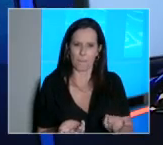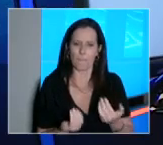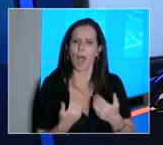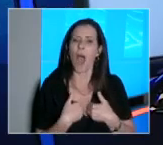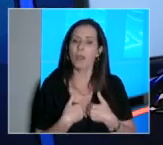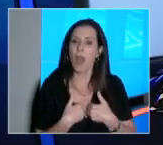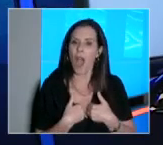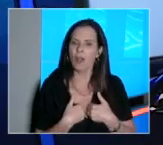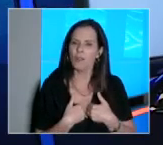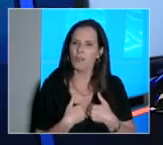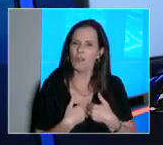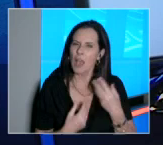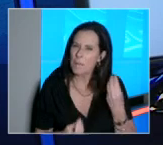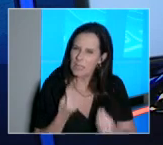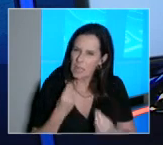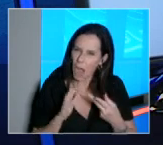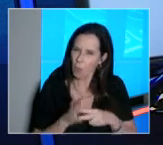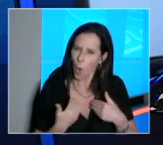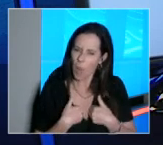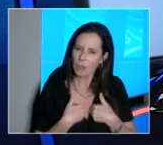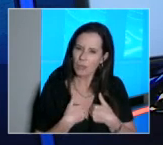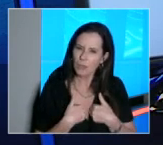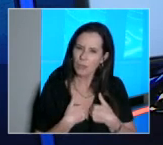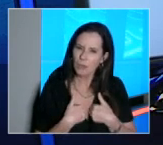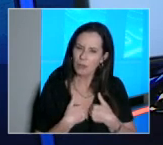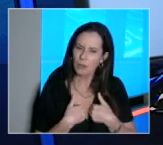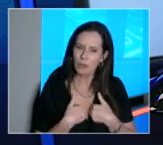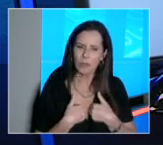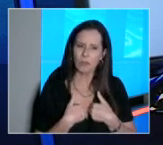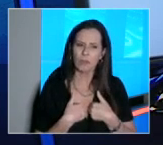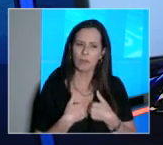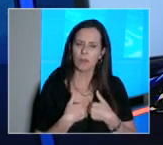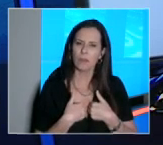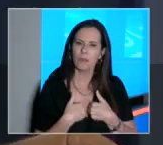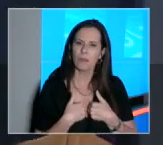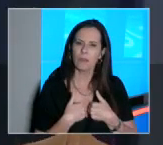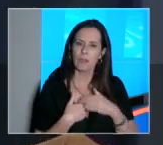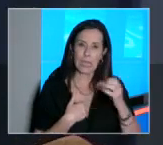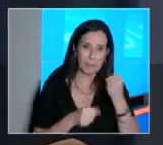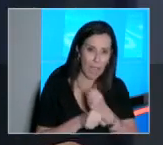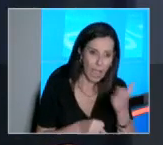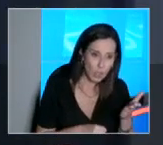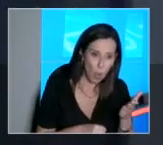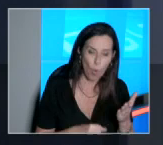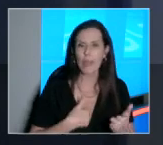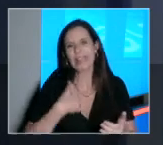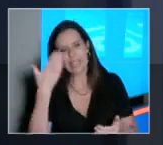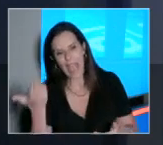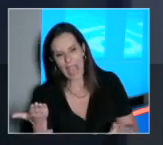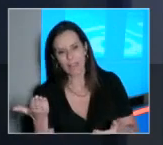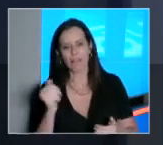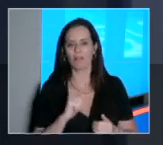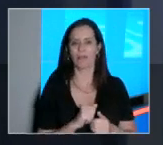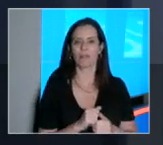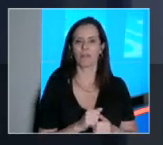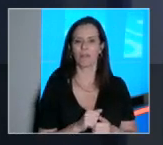אנחנו הפכנו להיות משחק פוליטי. משחק פוליטי, שזה, אם תעשו, אז ניתן